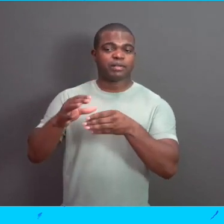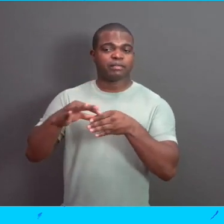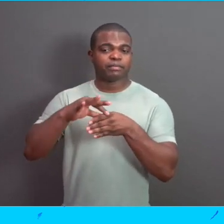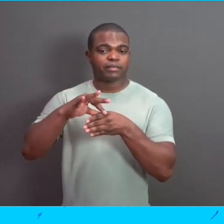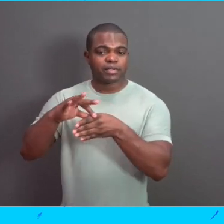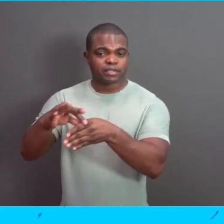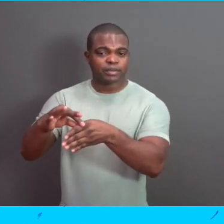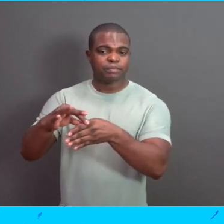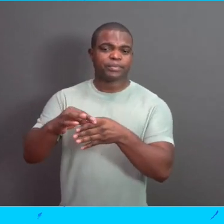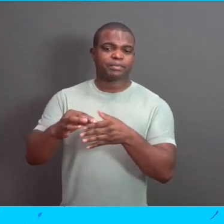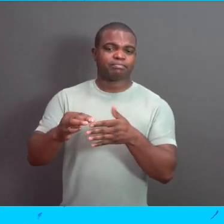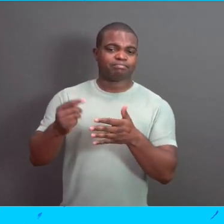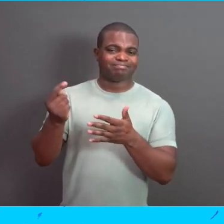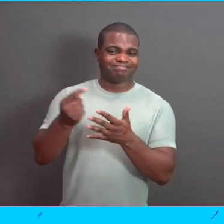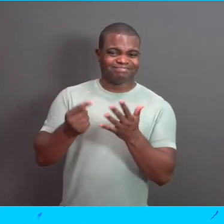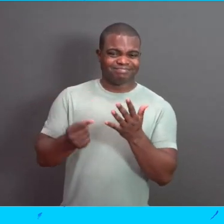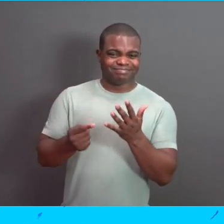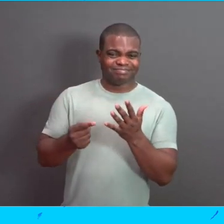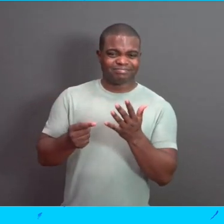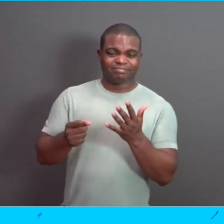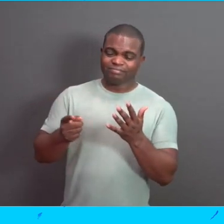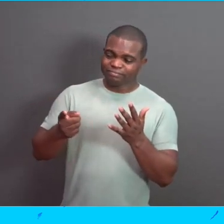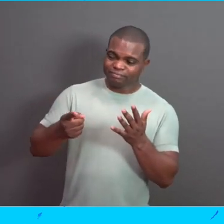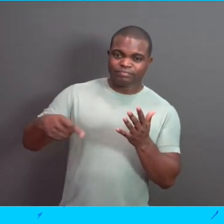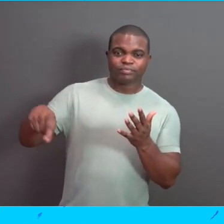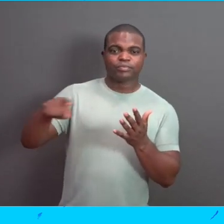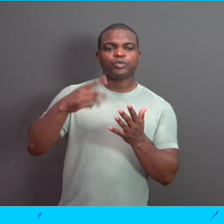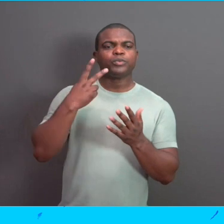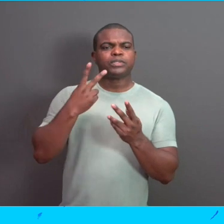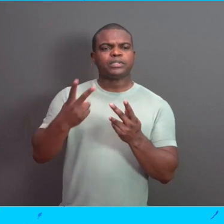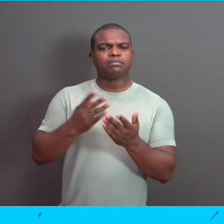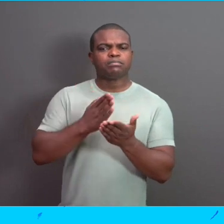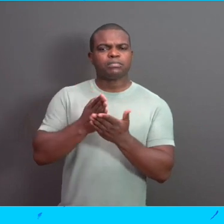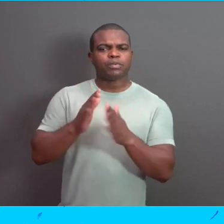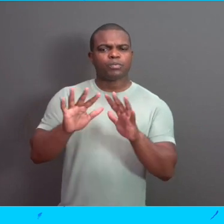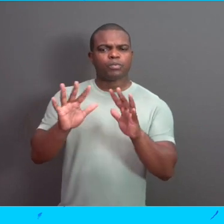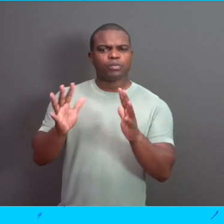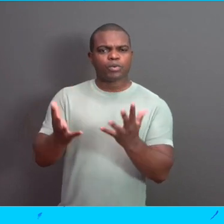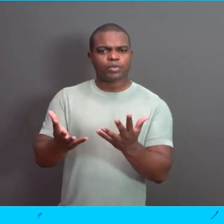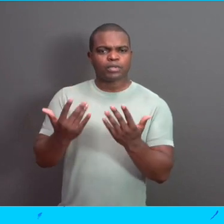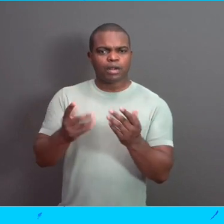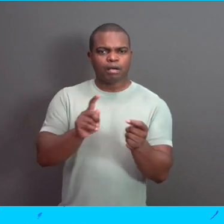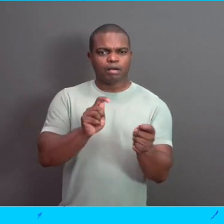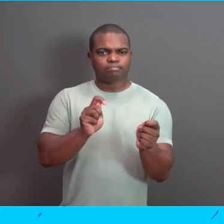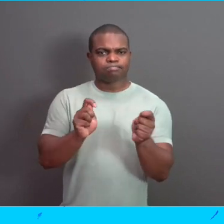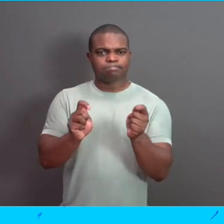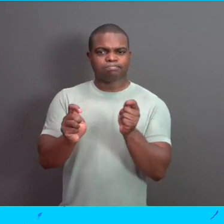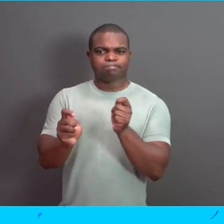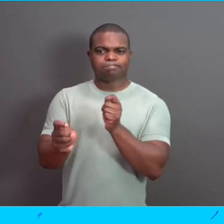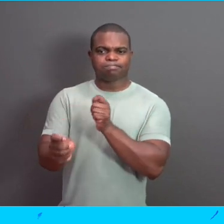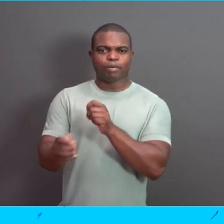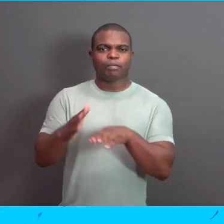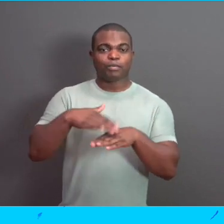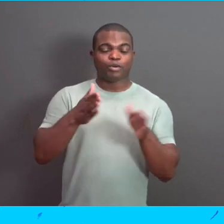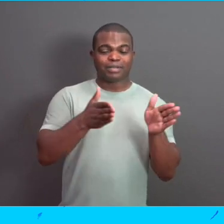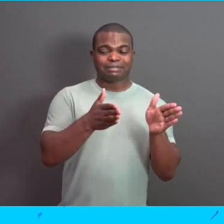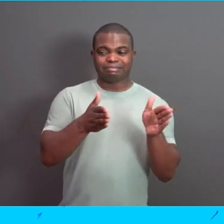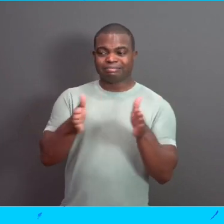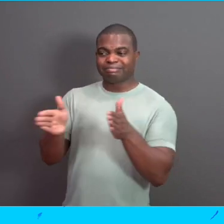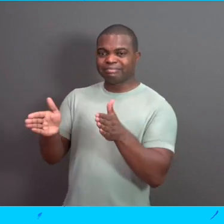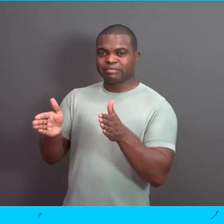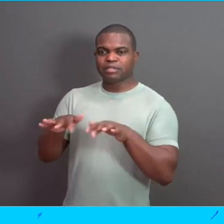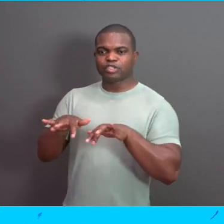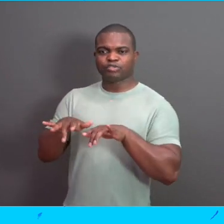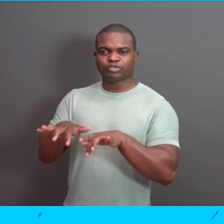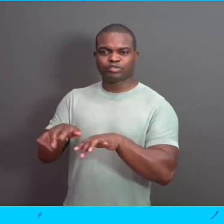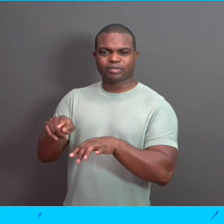le monde est devenu plus numérique chaque année qui passe. Donc, il faut